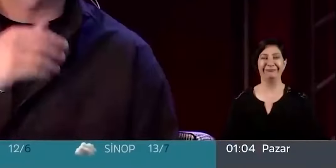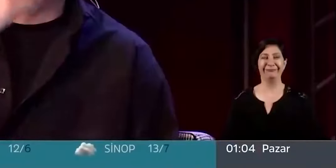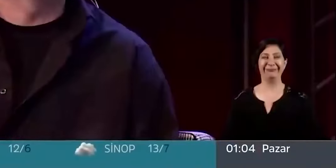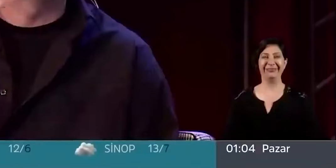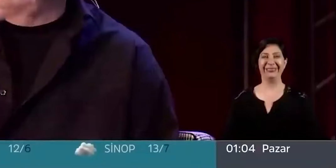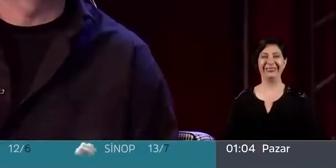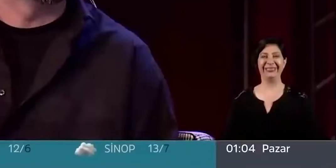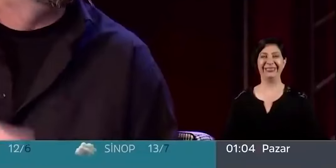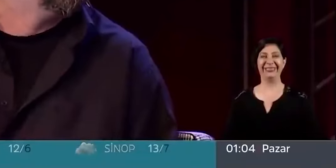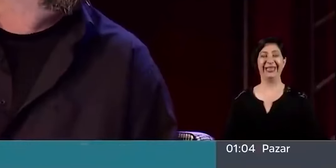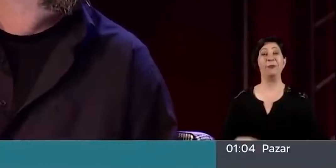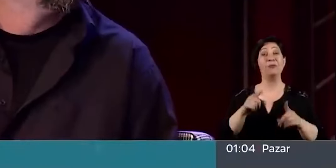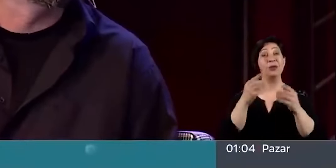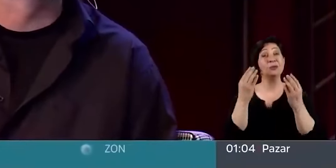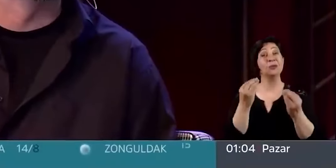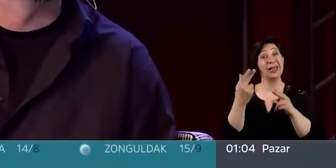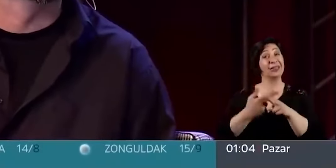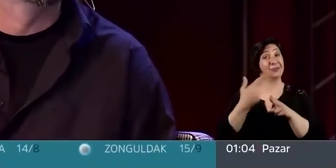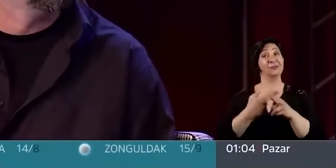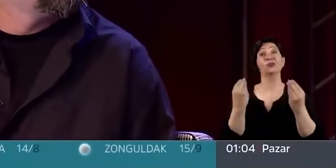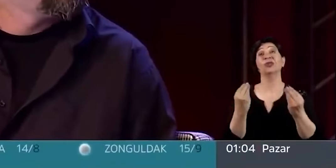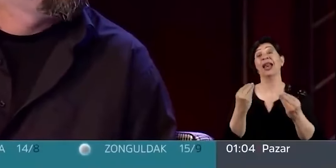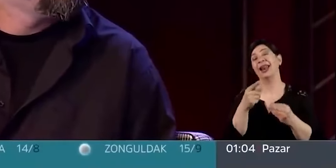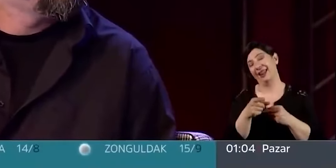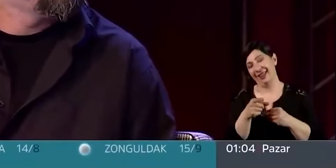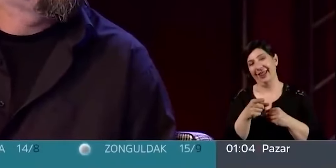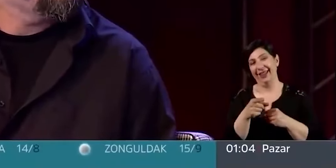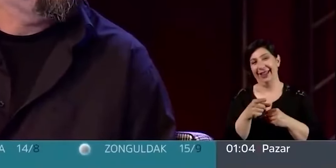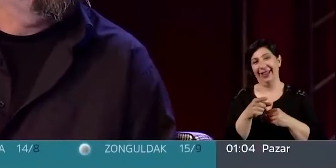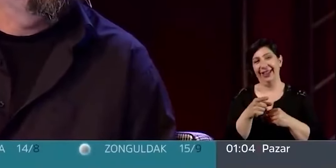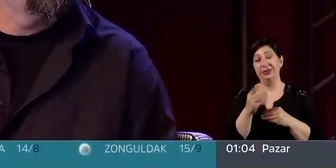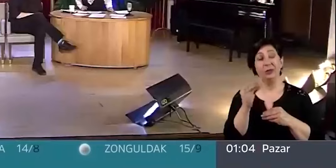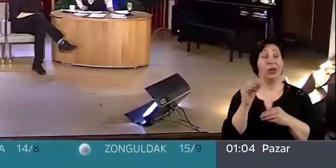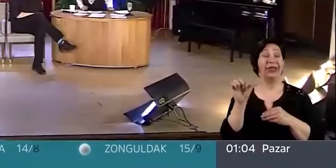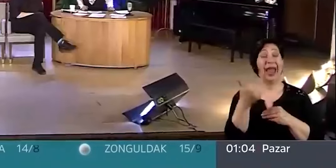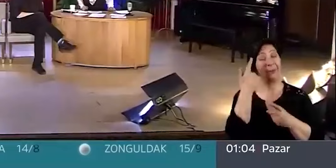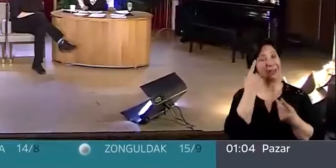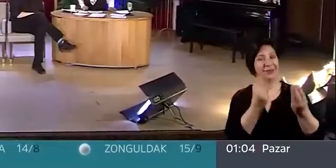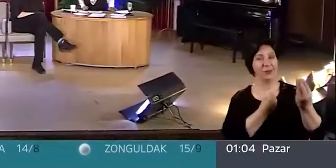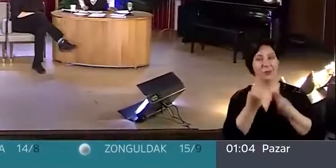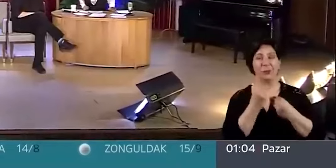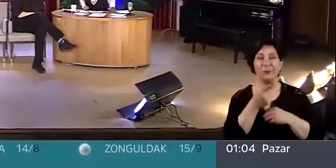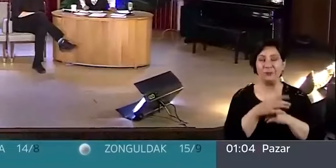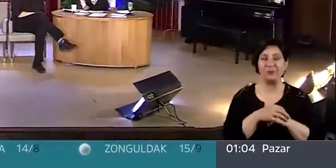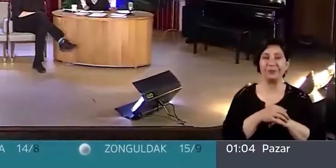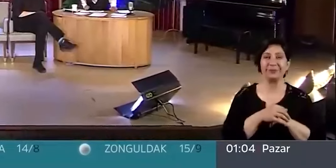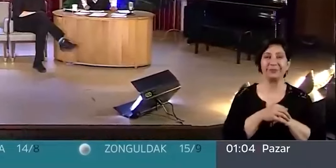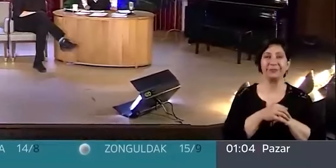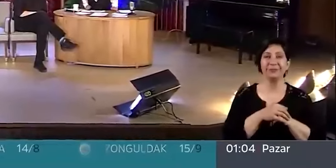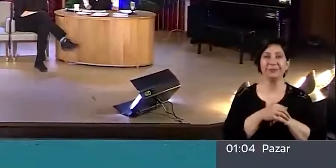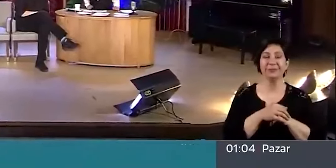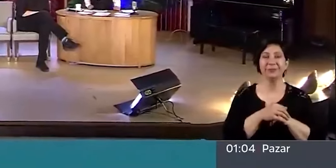Müthiş. Biraz müthiş. Zaman aldı. Bunlar çok, biraz bunlar bence aldı. Çok çok değerli bilgiler. Şimdi